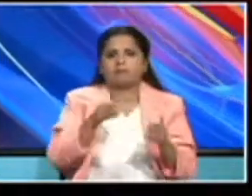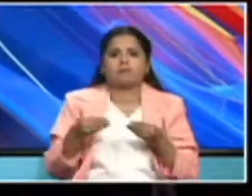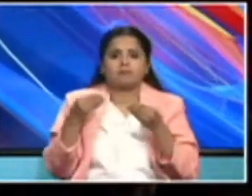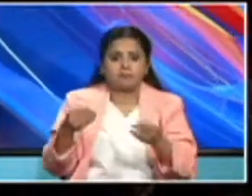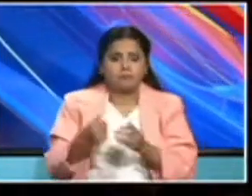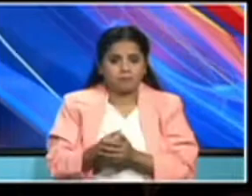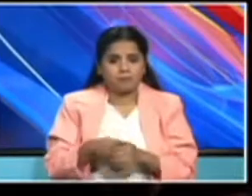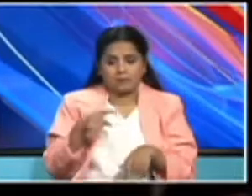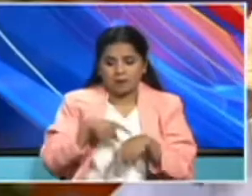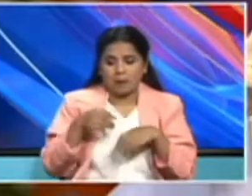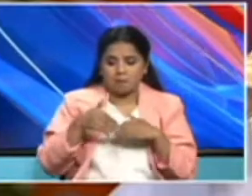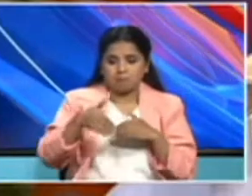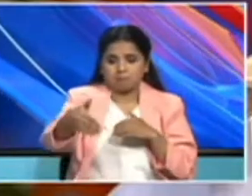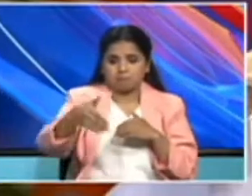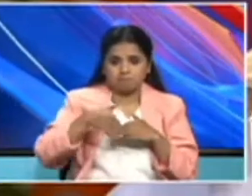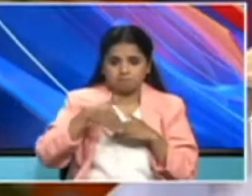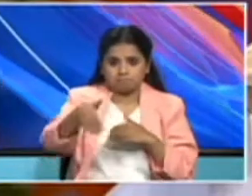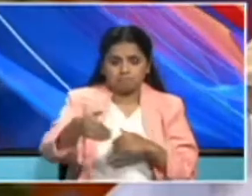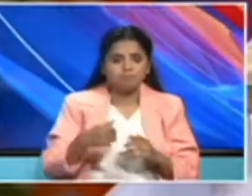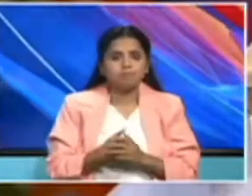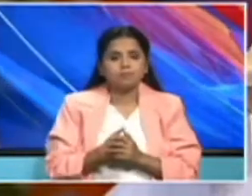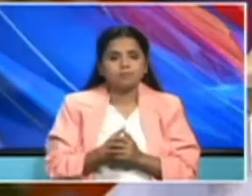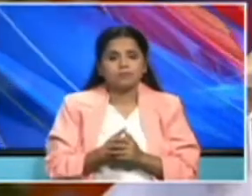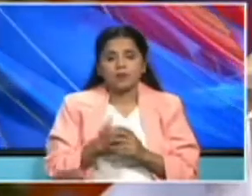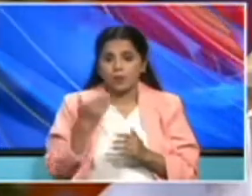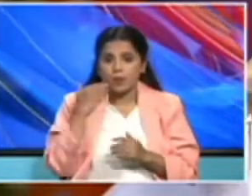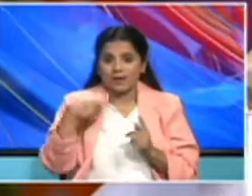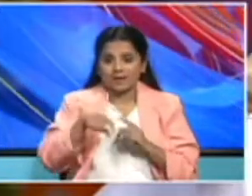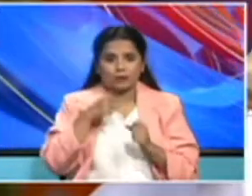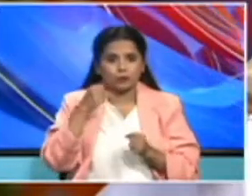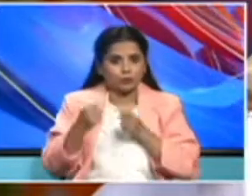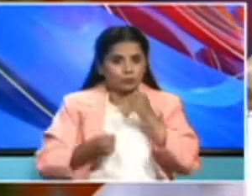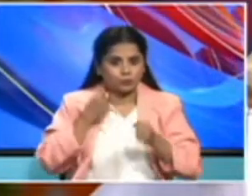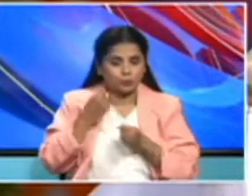आने वाले समय में जब इन खेलों को